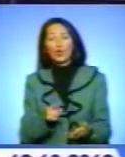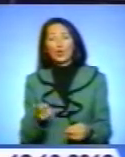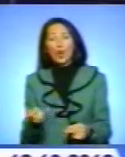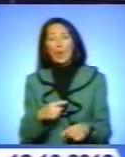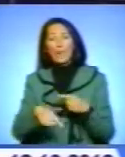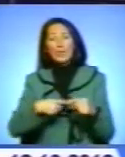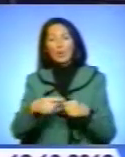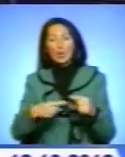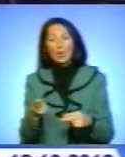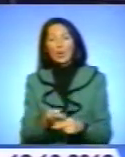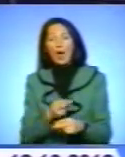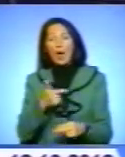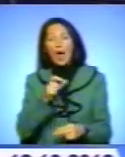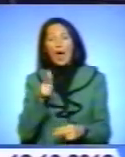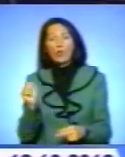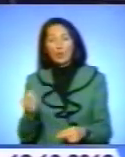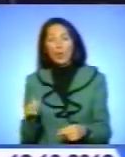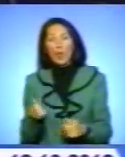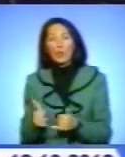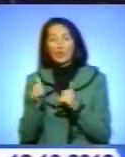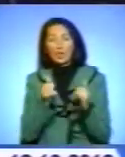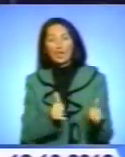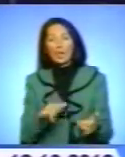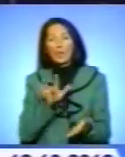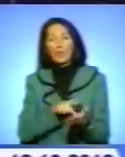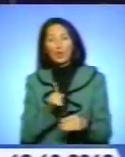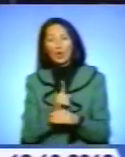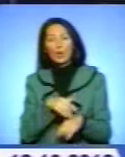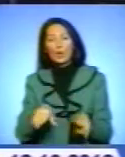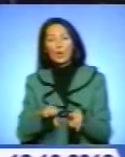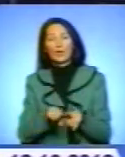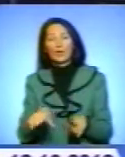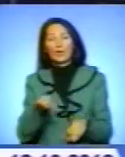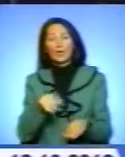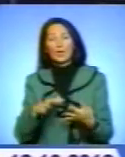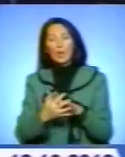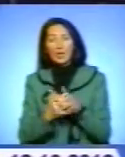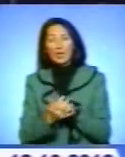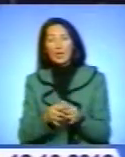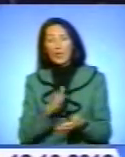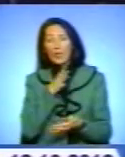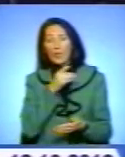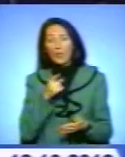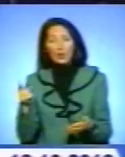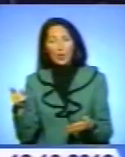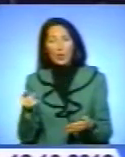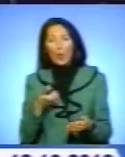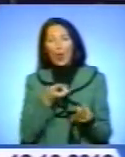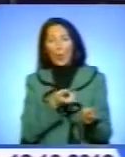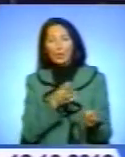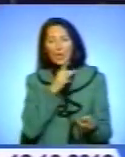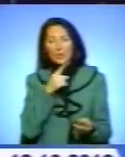місто Тернопіль та у всі населені пункти Тернопільської області впродовж усього опалювального сезону